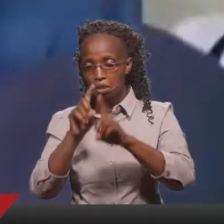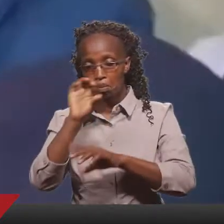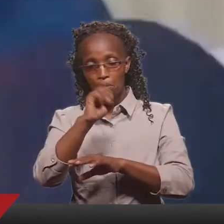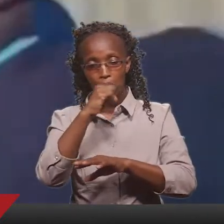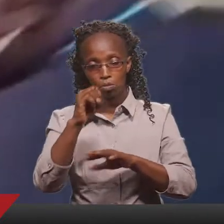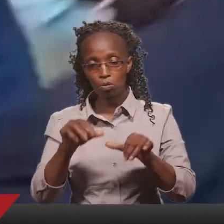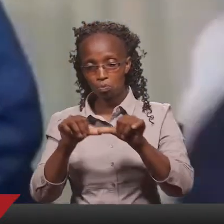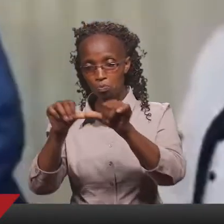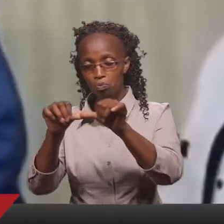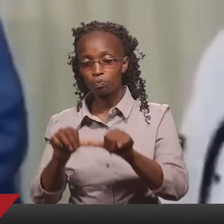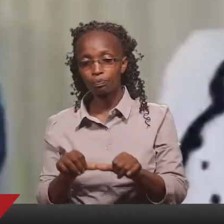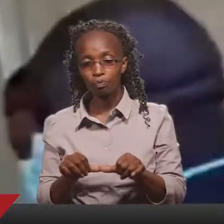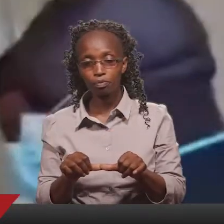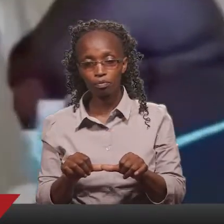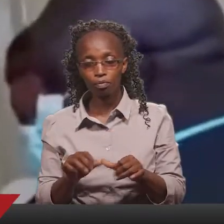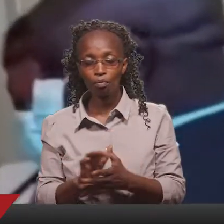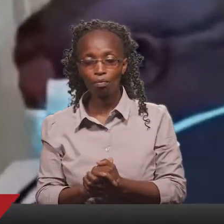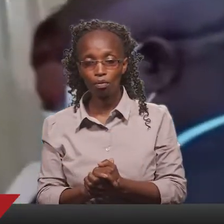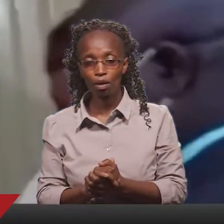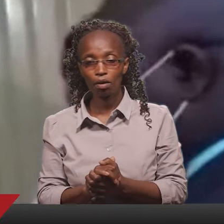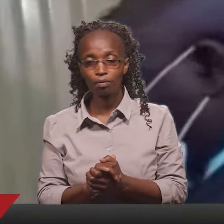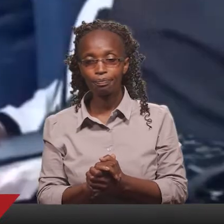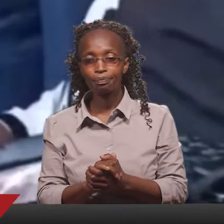wako salama na kwamba usalama umeimarishwa.